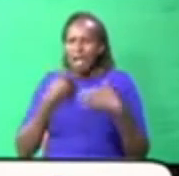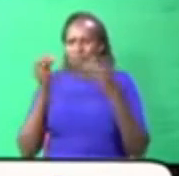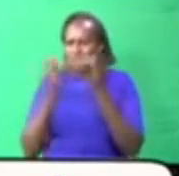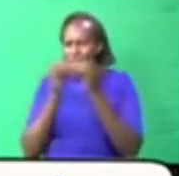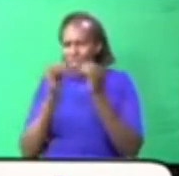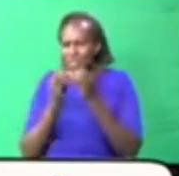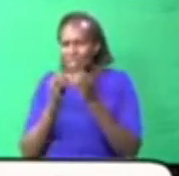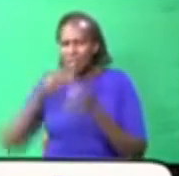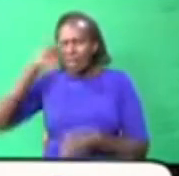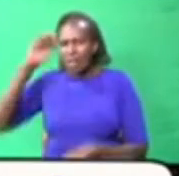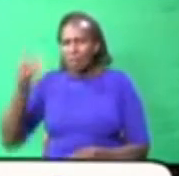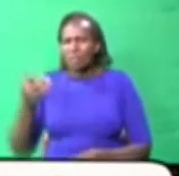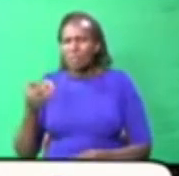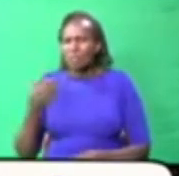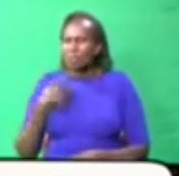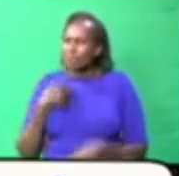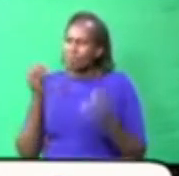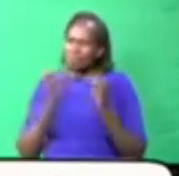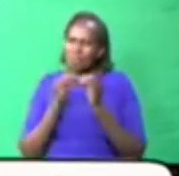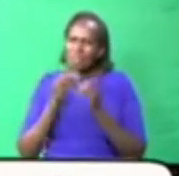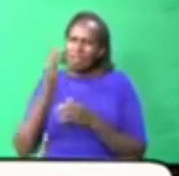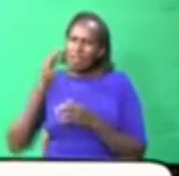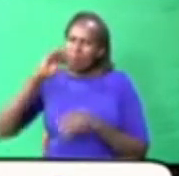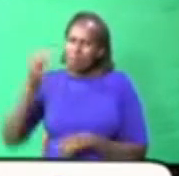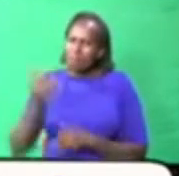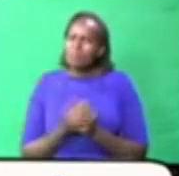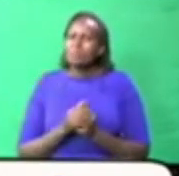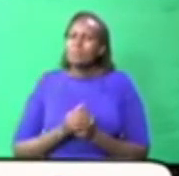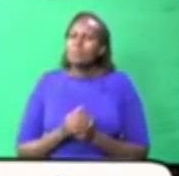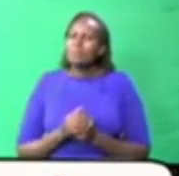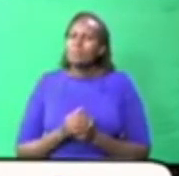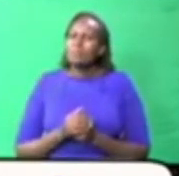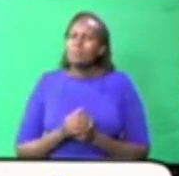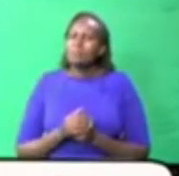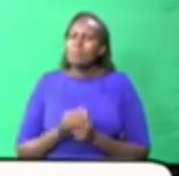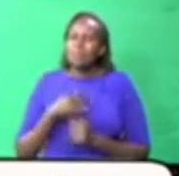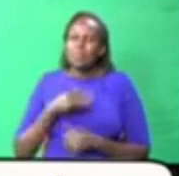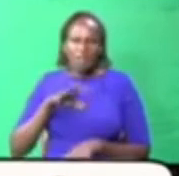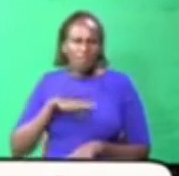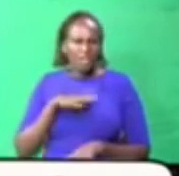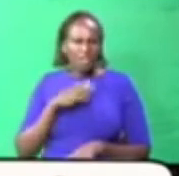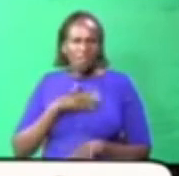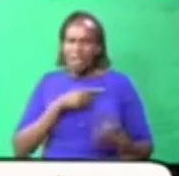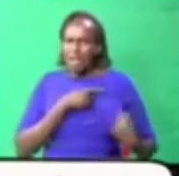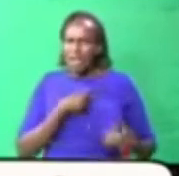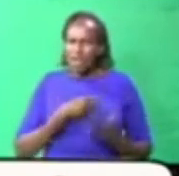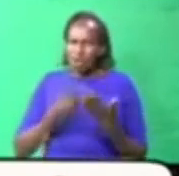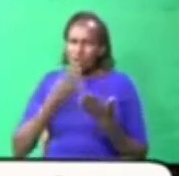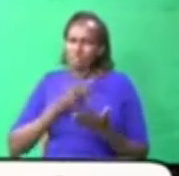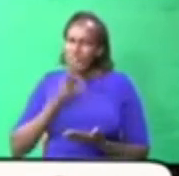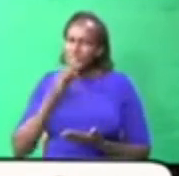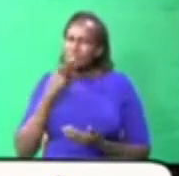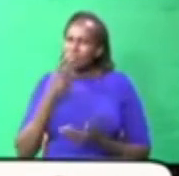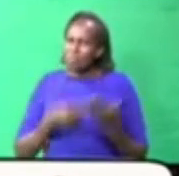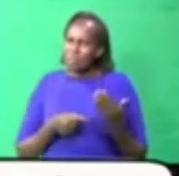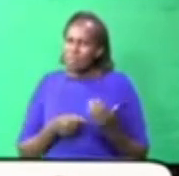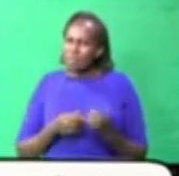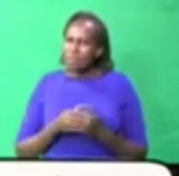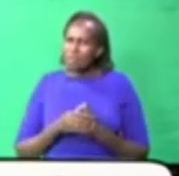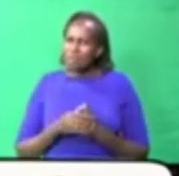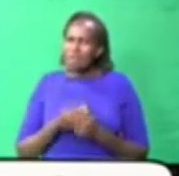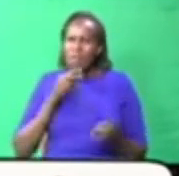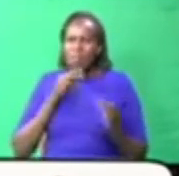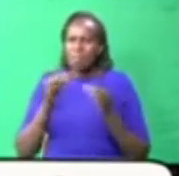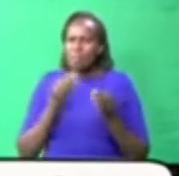kwa mlima. Nakutana tu na mtu kule kwa mlima. Nasikia moyo wangu kuna Roho Mtakatifu anakuwa disturb ni kuhusu. Maybe wakati